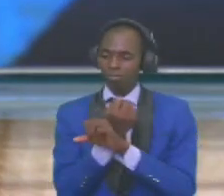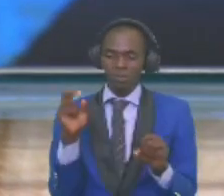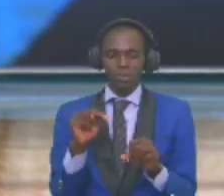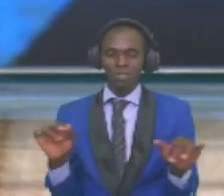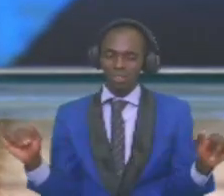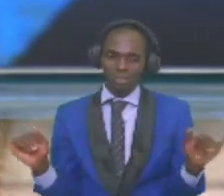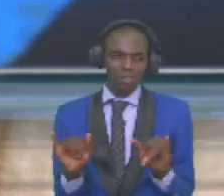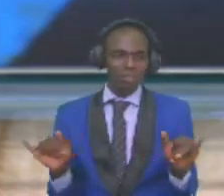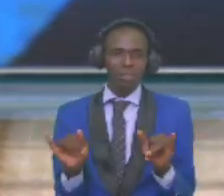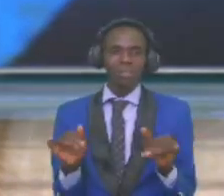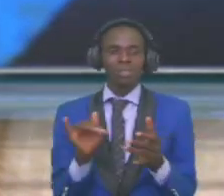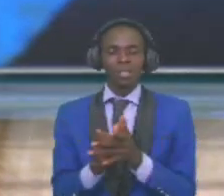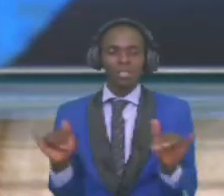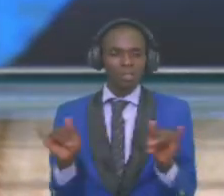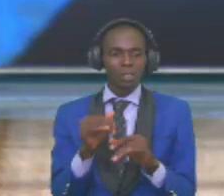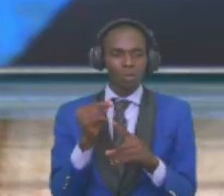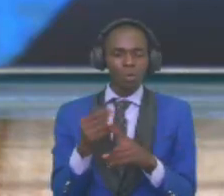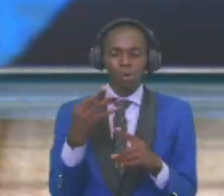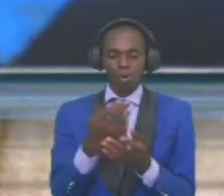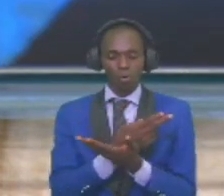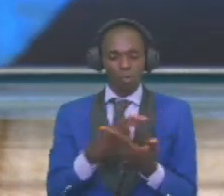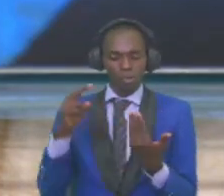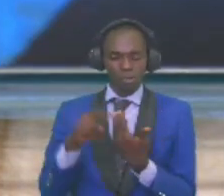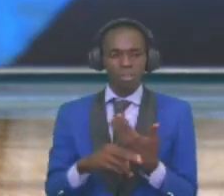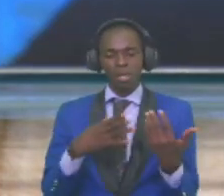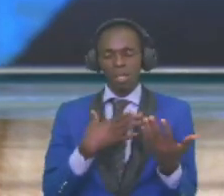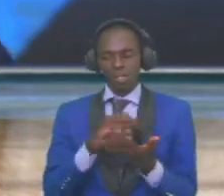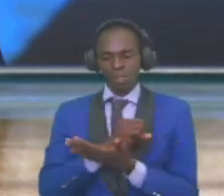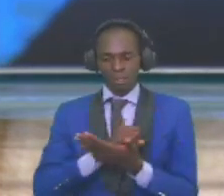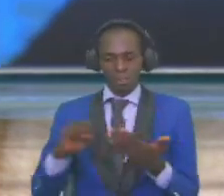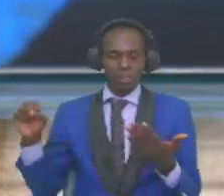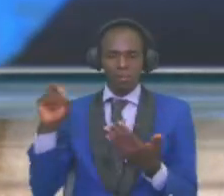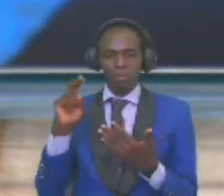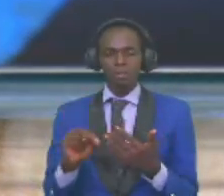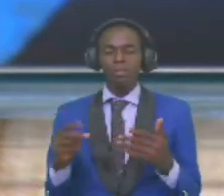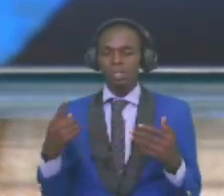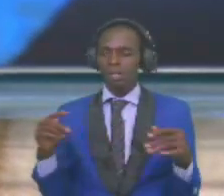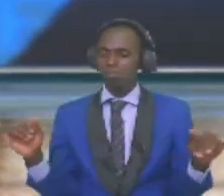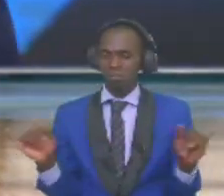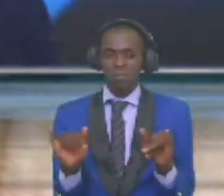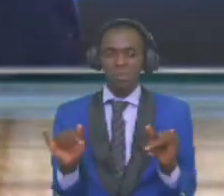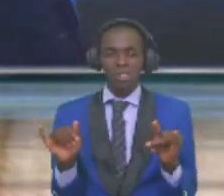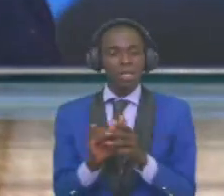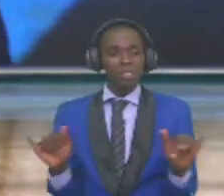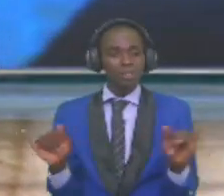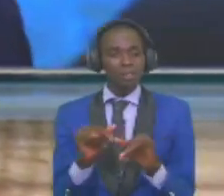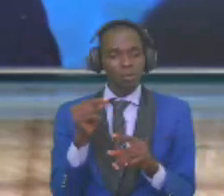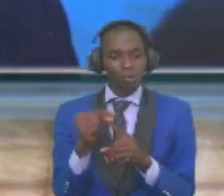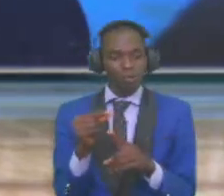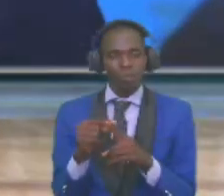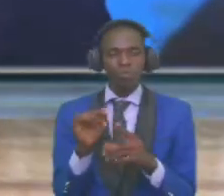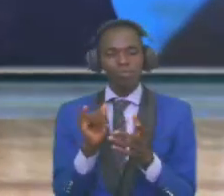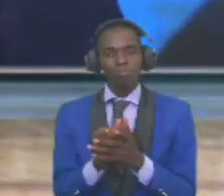la même c'était même parole de la cpt de la sanctification la même